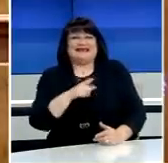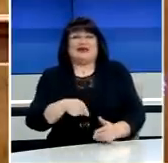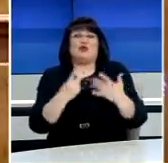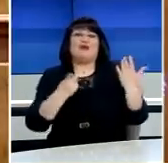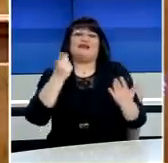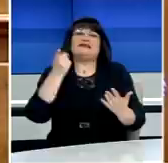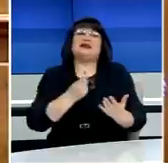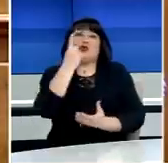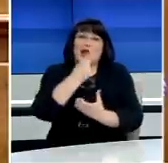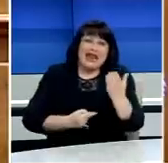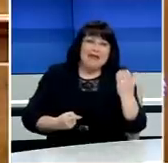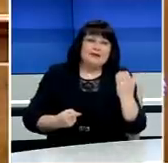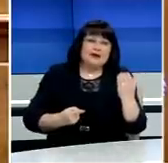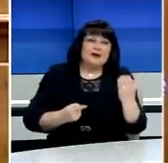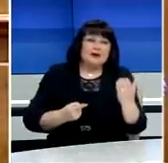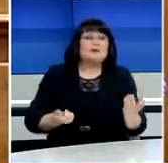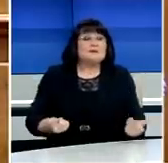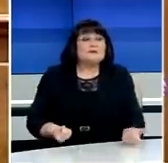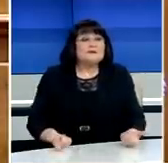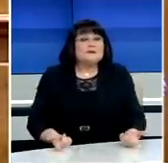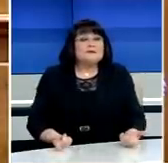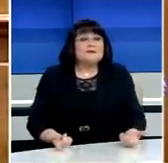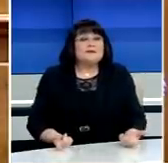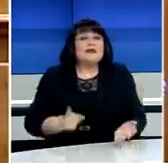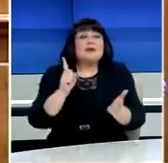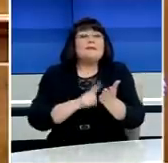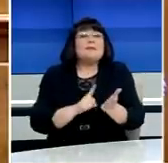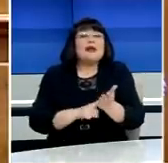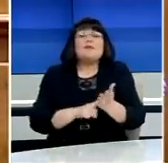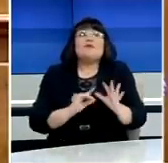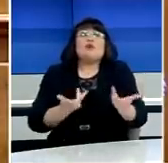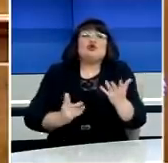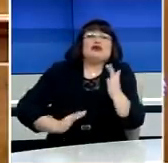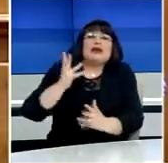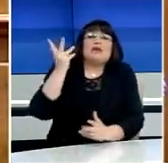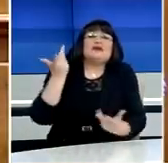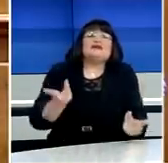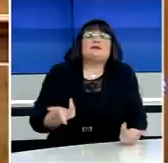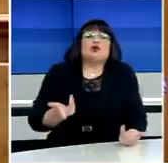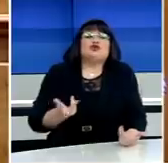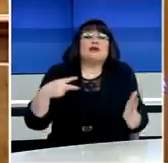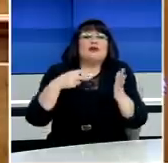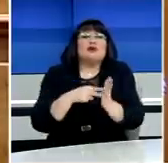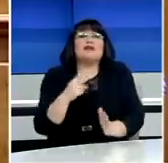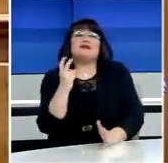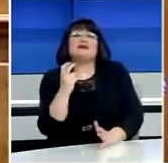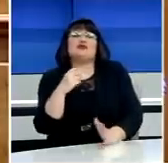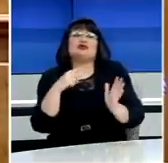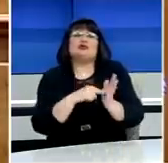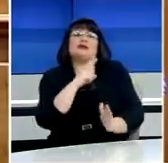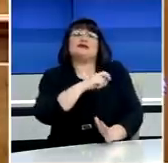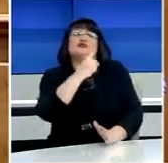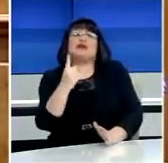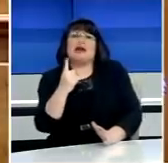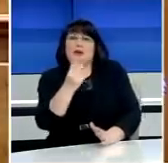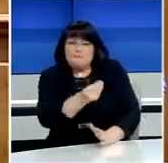θα είναι ίσως μεγαλύτερο, ότι θα πρέπει να έχουμε πόσο ανάπτυξη για να το καλύψουμε από το 20 στο 21 για να πάμε σε